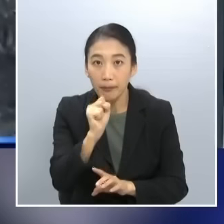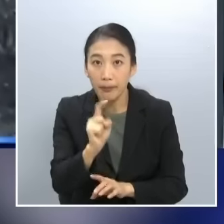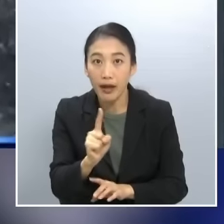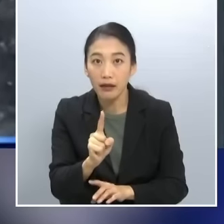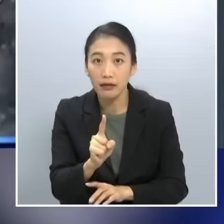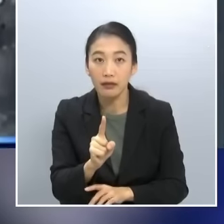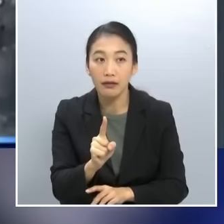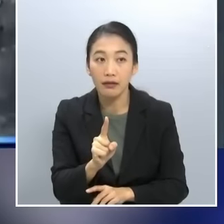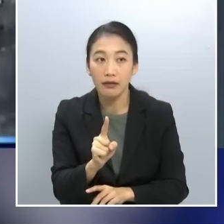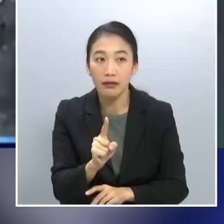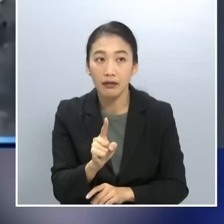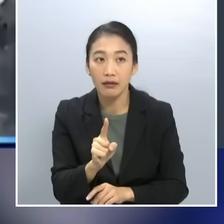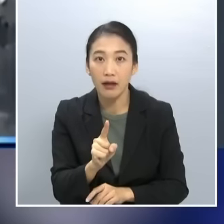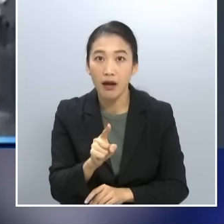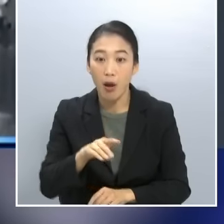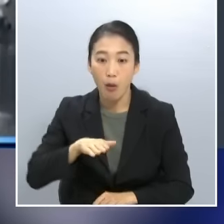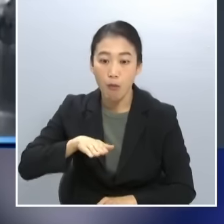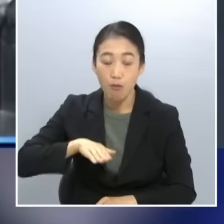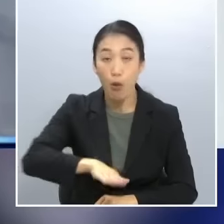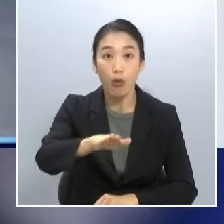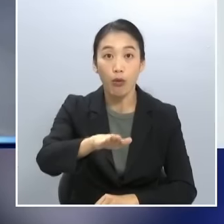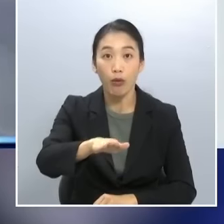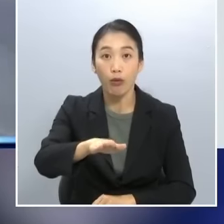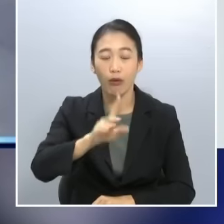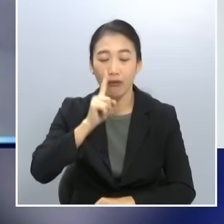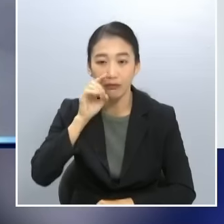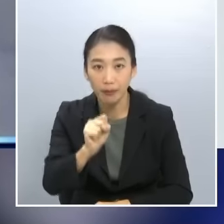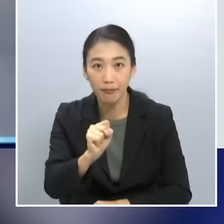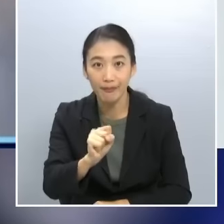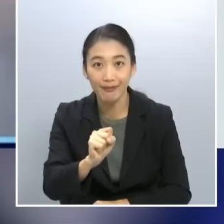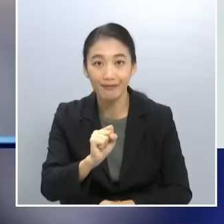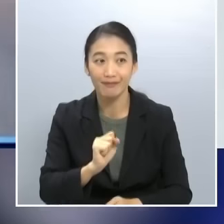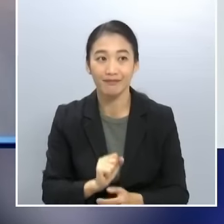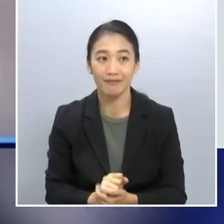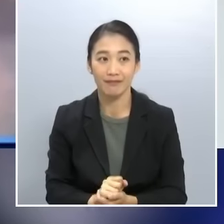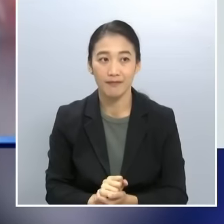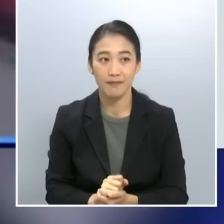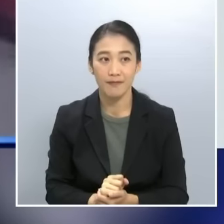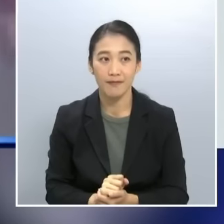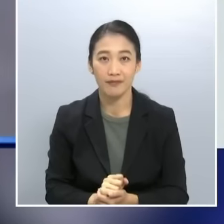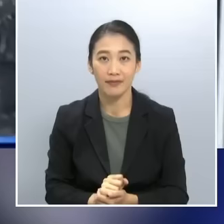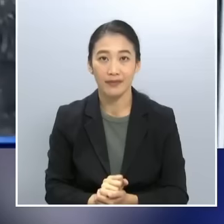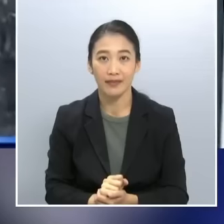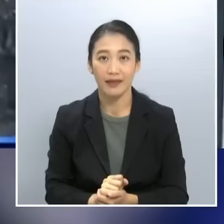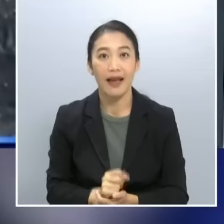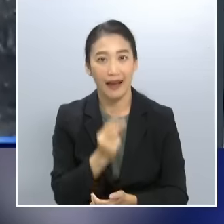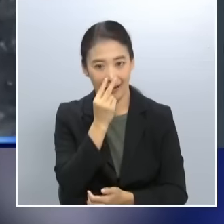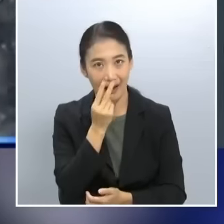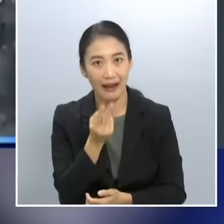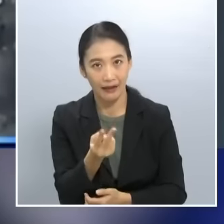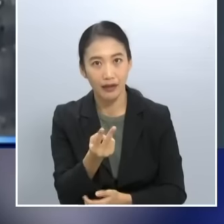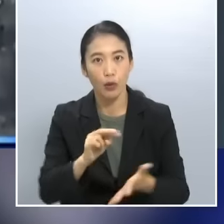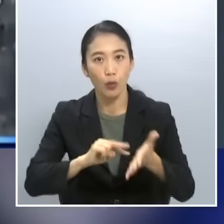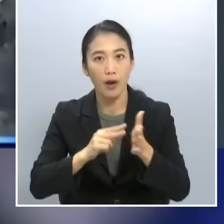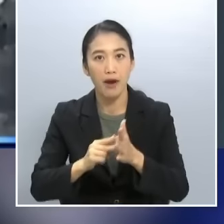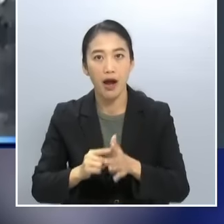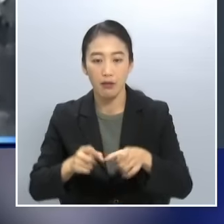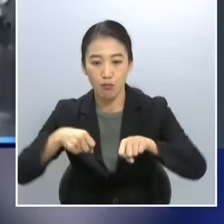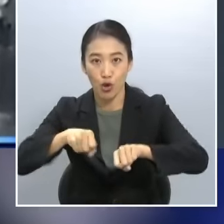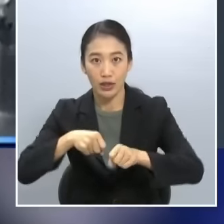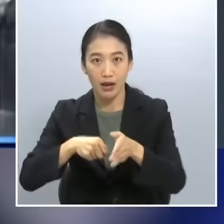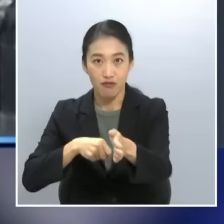จับสังเกตตนี้เขาไม่ชะลอลูกระนาดอ้าลองดูนะทีเนี่ยพุ่งไปเลยนั่นคือเากำลังขับตามรถคันนี้อยู่